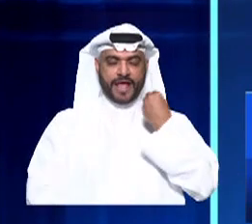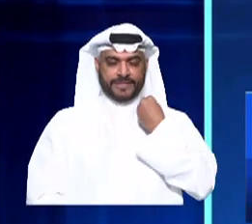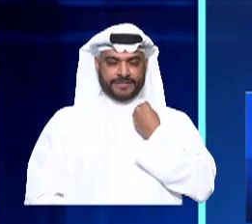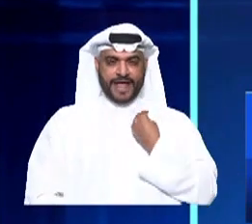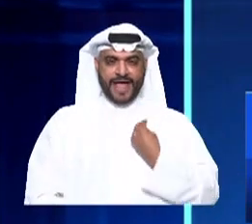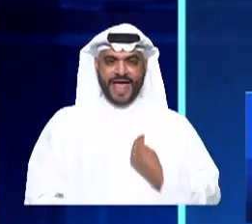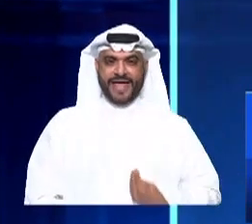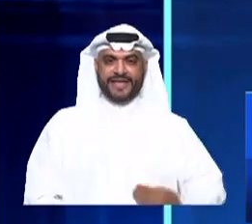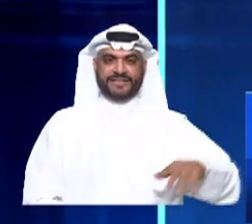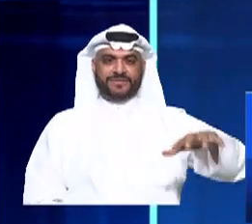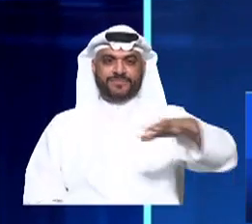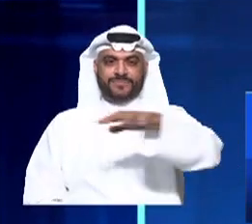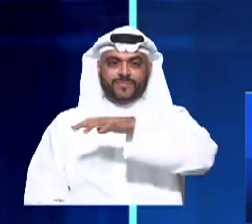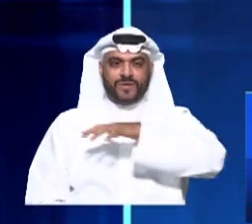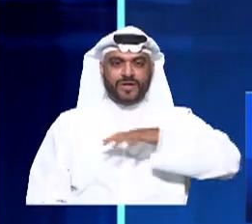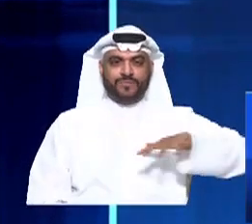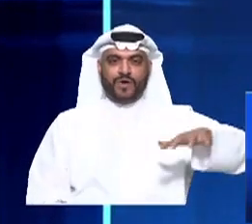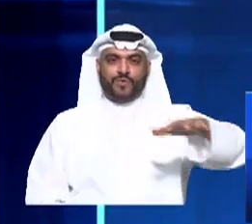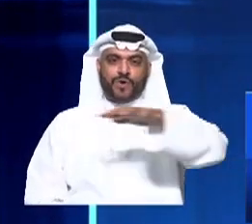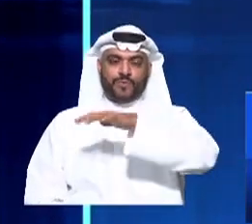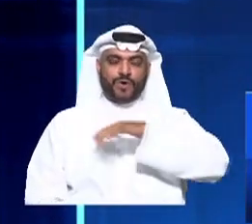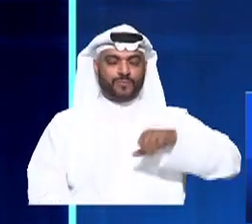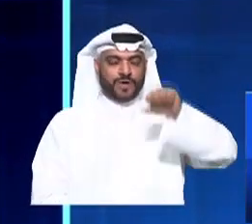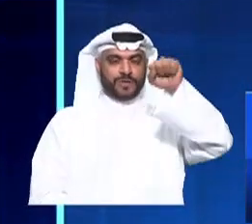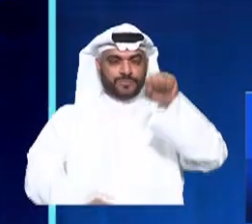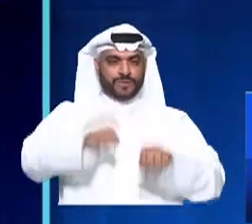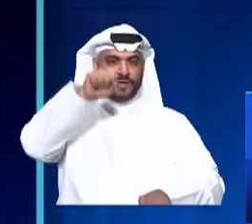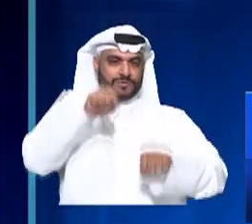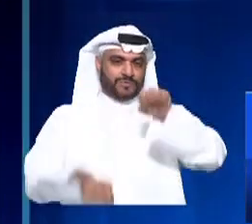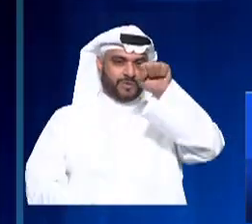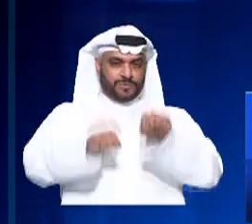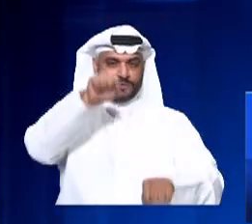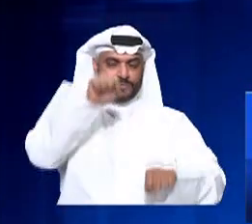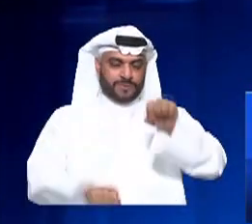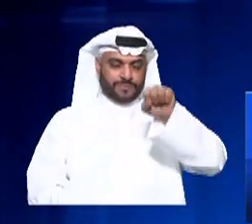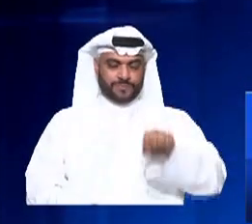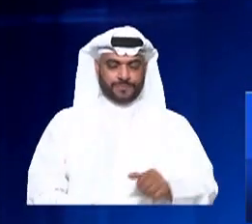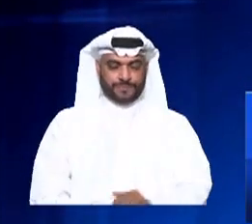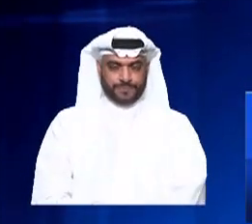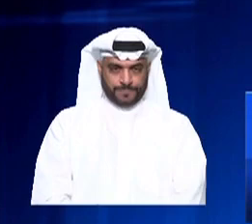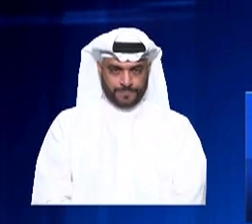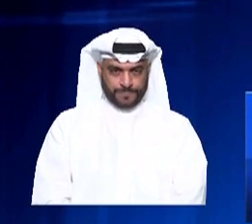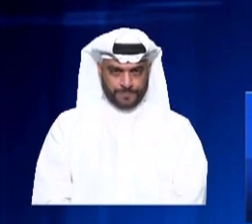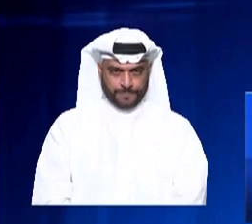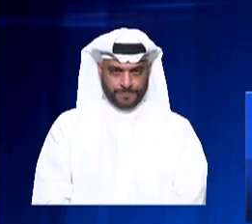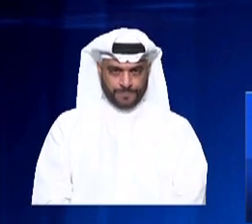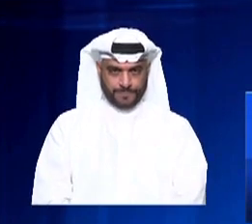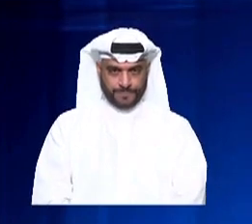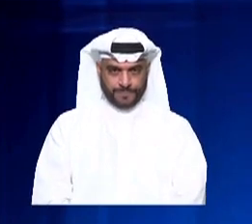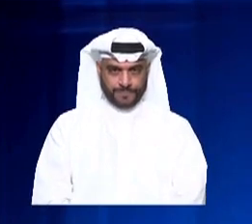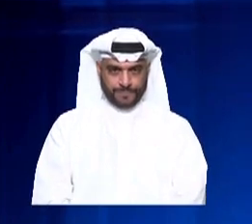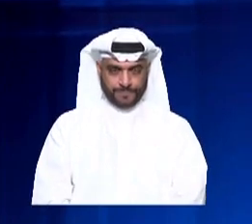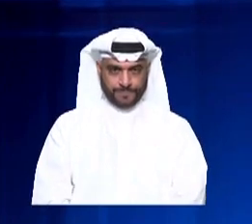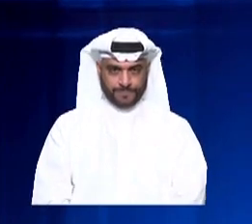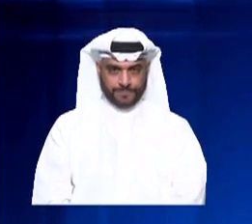يوري كاغوتا موسيفيني رئيس جمهورية أوغندا الصديقة بمناسبة العيد الوطني لبلاده.